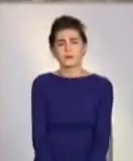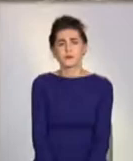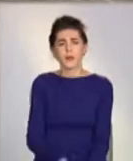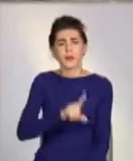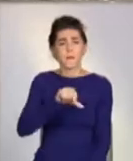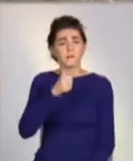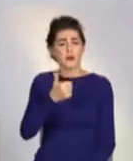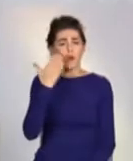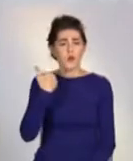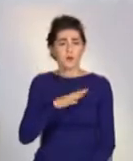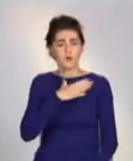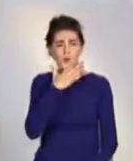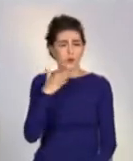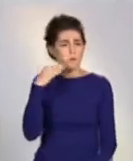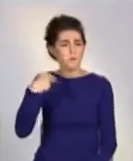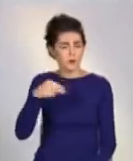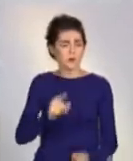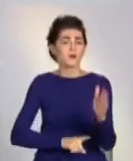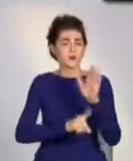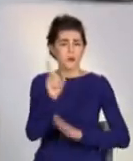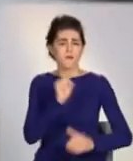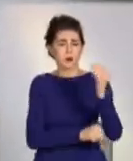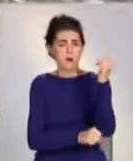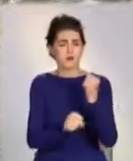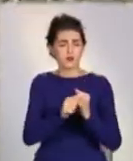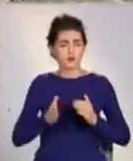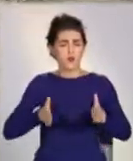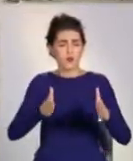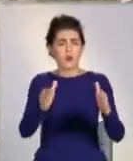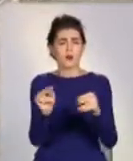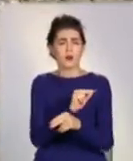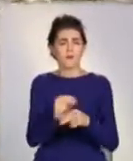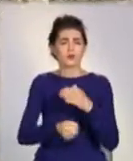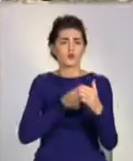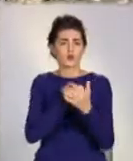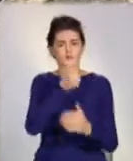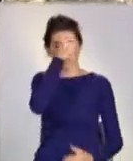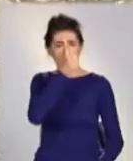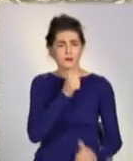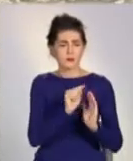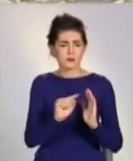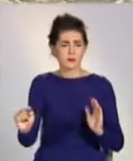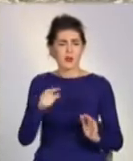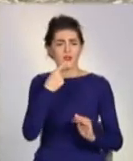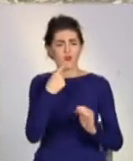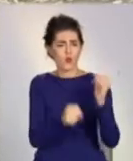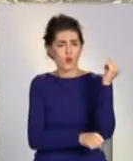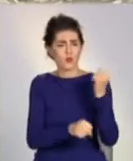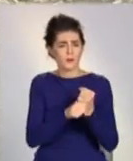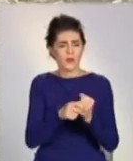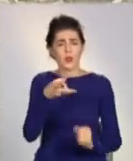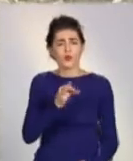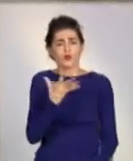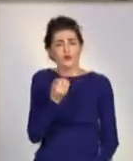Перше після тривалої перерви тут стали до роботи дорожники. Ремонт триватиме впродовж місяця, кажуть комунальники. Ще